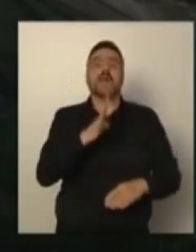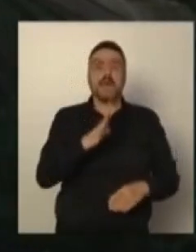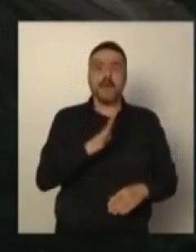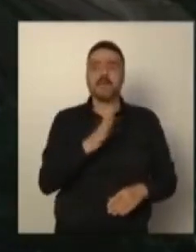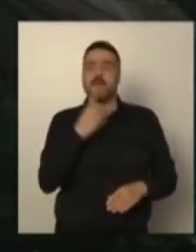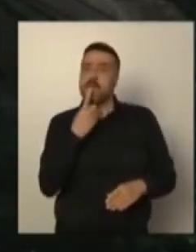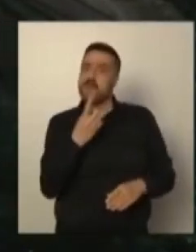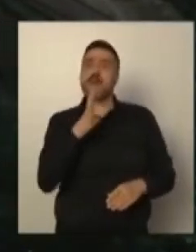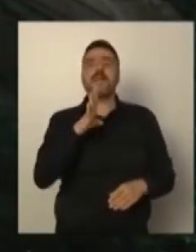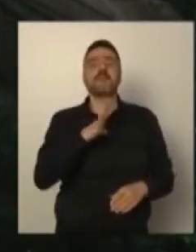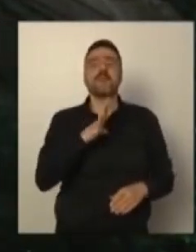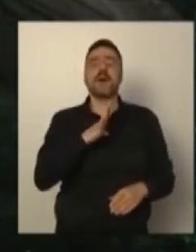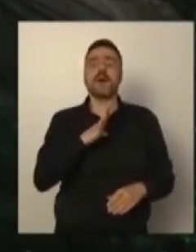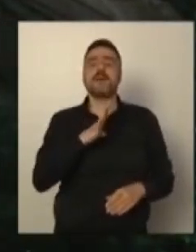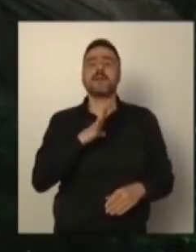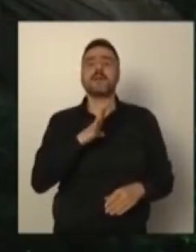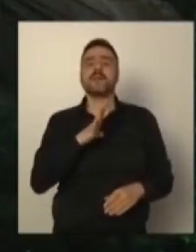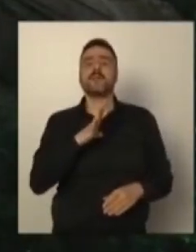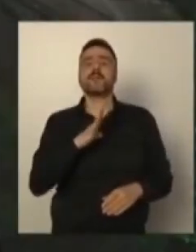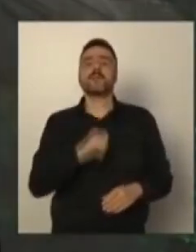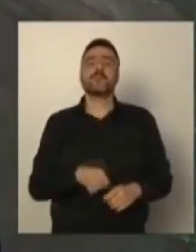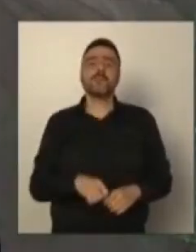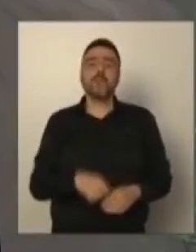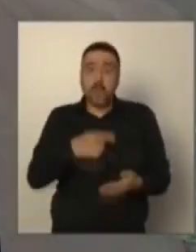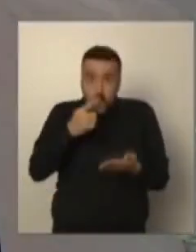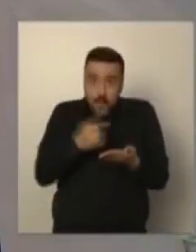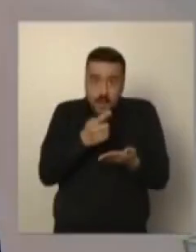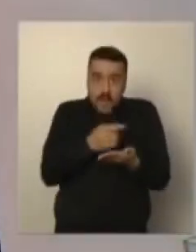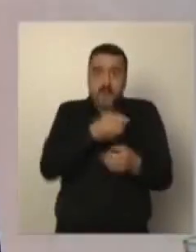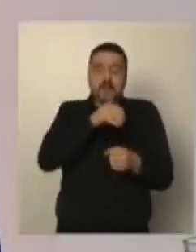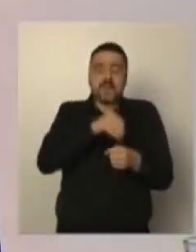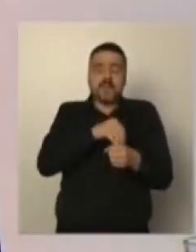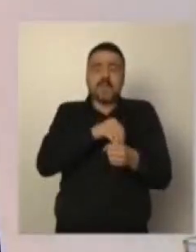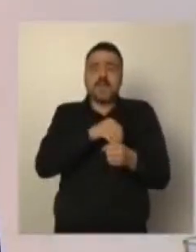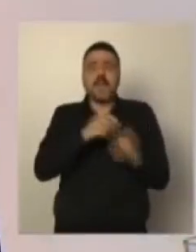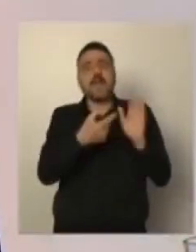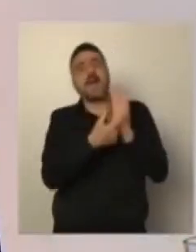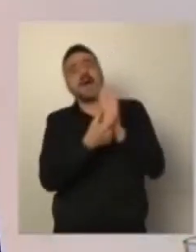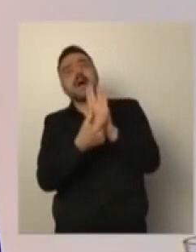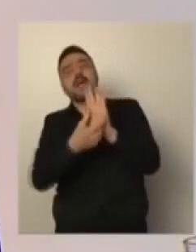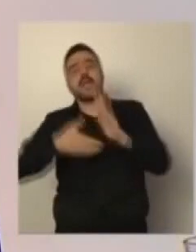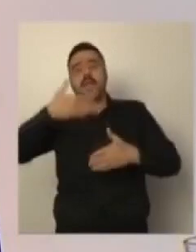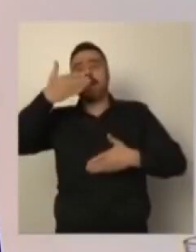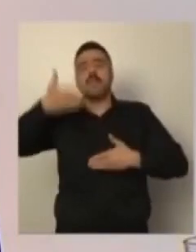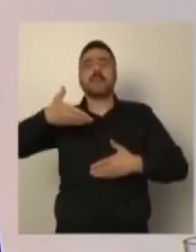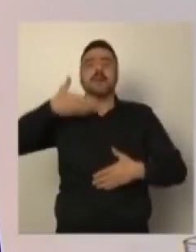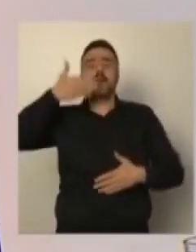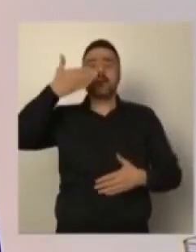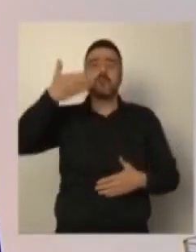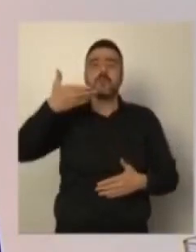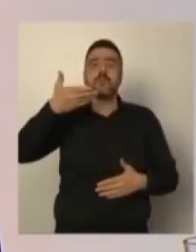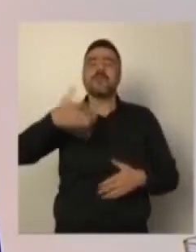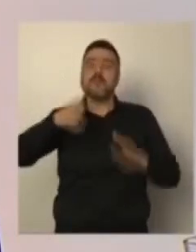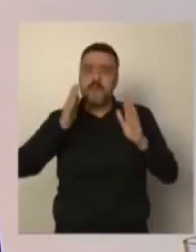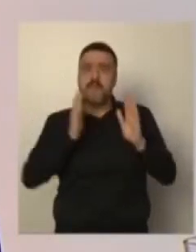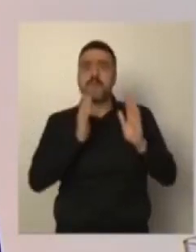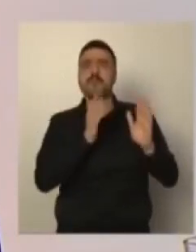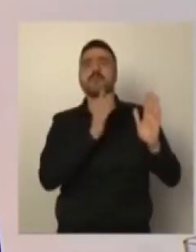ifadesi geçiyor. La yukellifullahu nefsen illa vus'aha laha. Ve